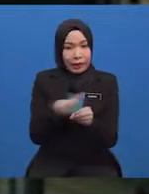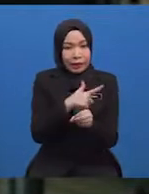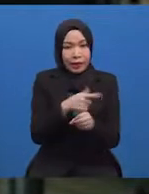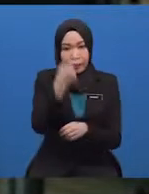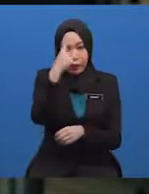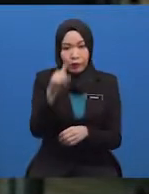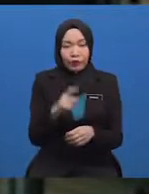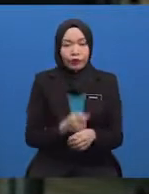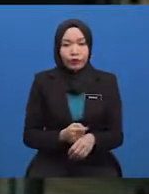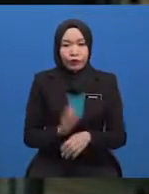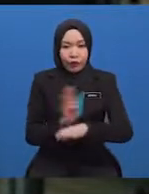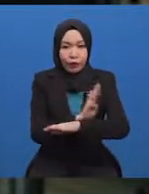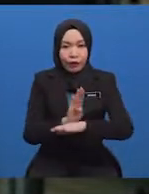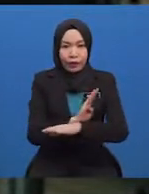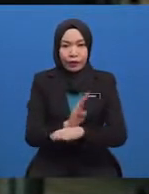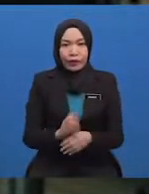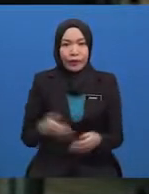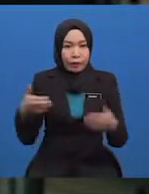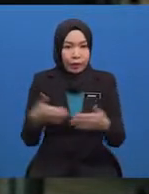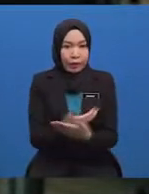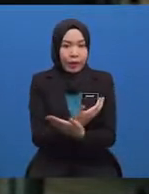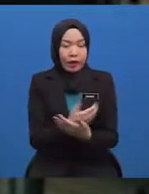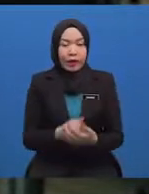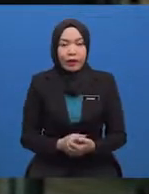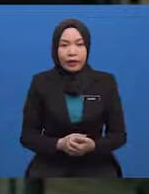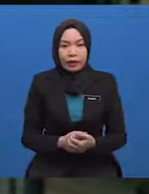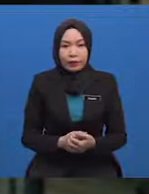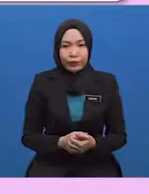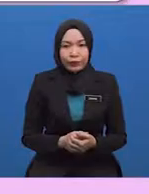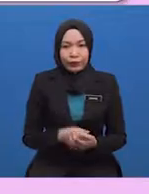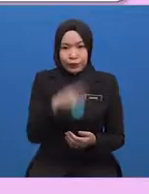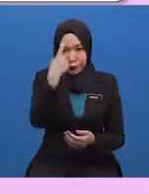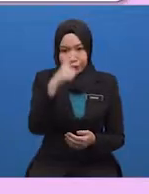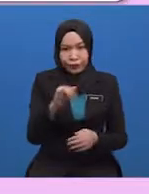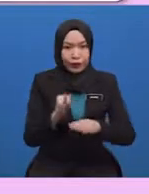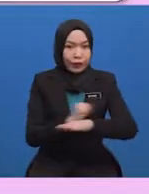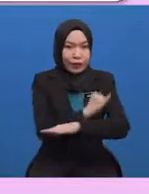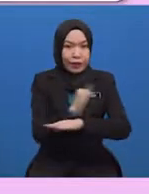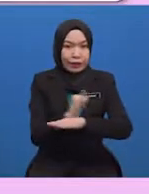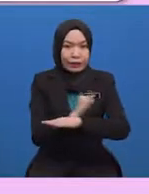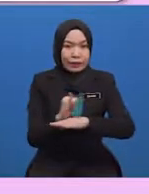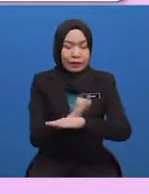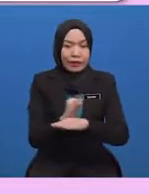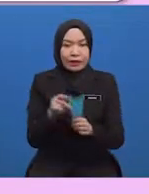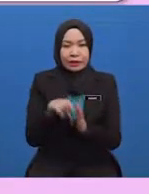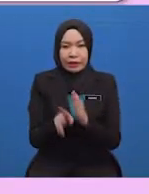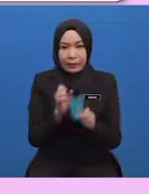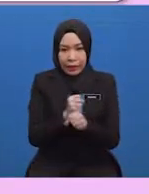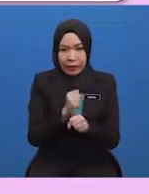lebih moden seperti sektor industri dan perkhidmatan. Strategi keempat